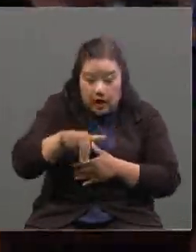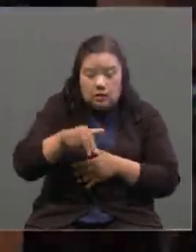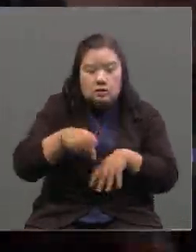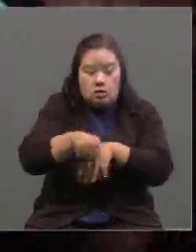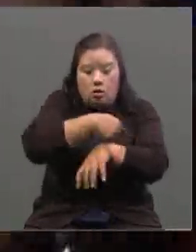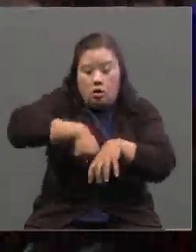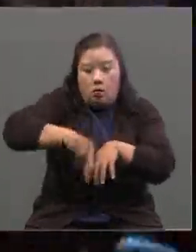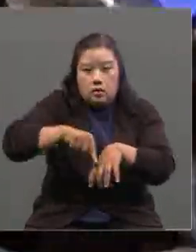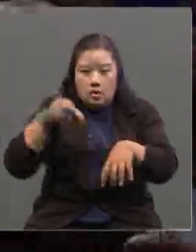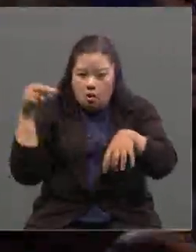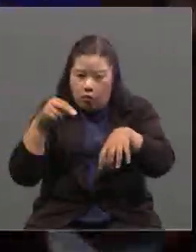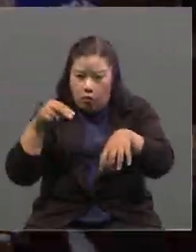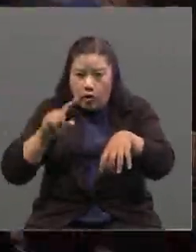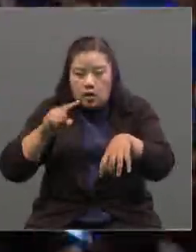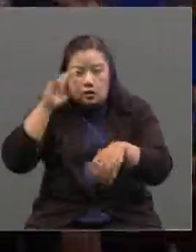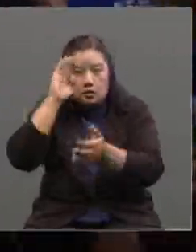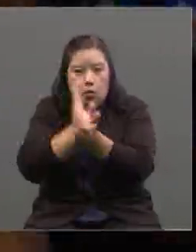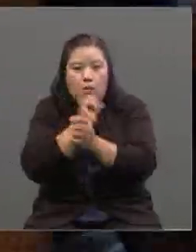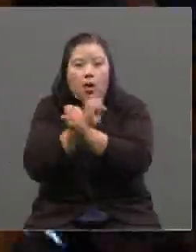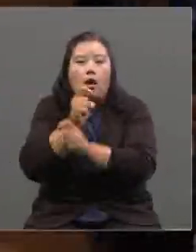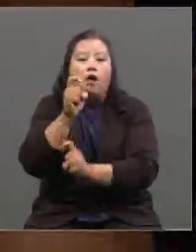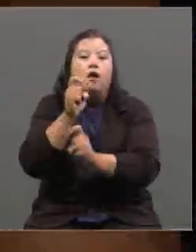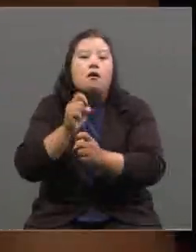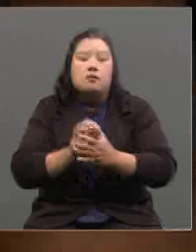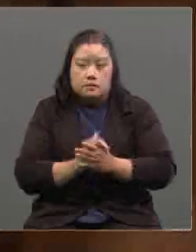และโดยรอบที่ทำการพรรคเพื่อไทยด้วยค่ะ